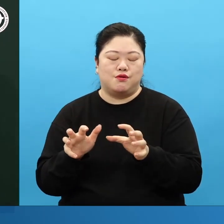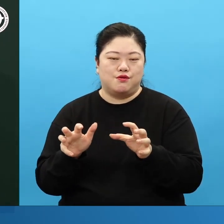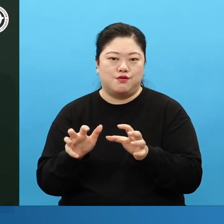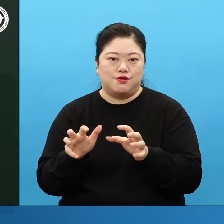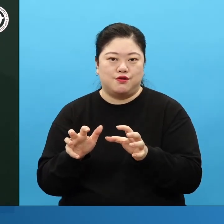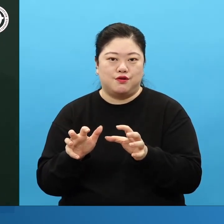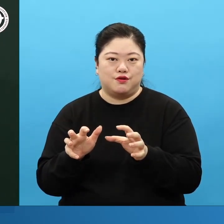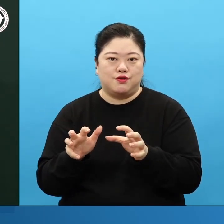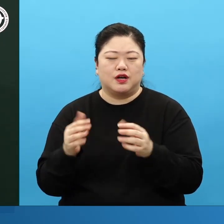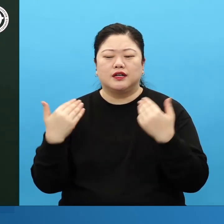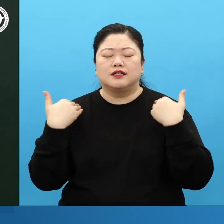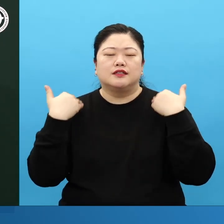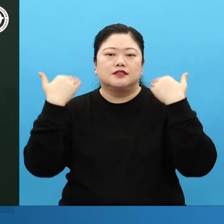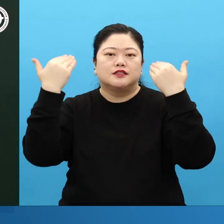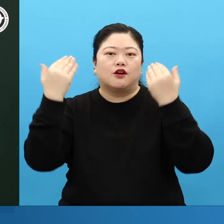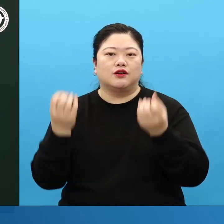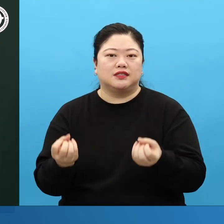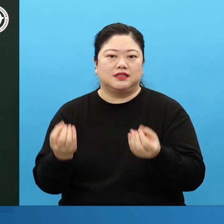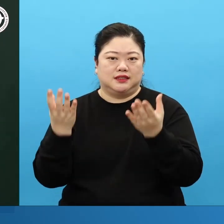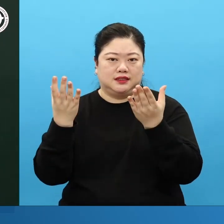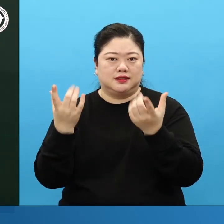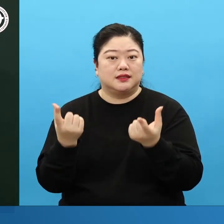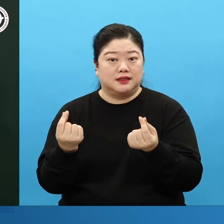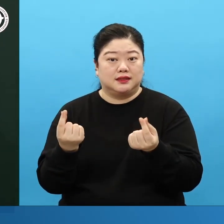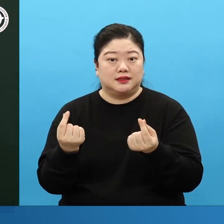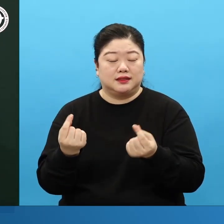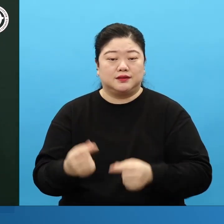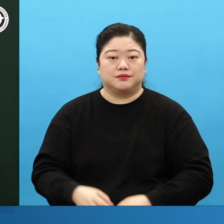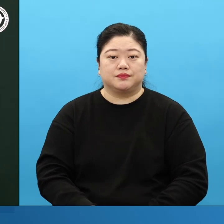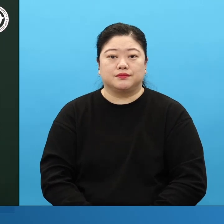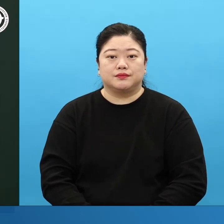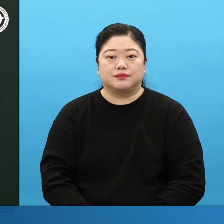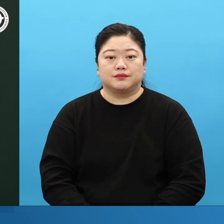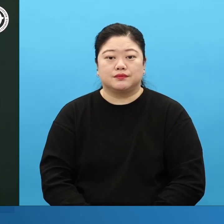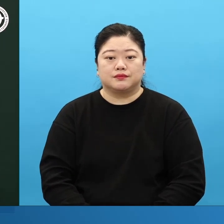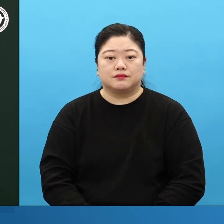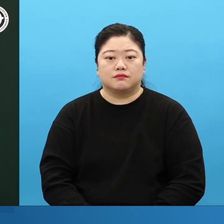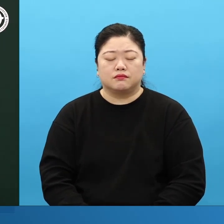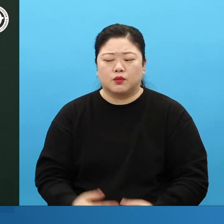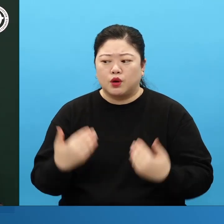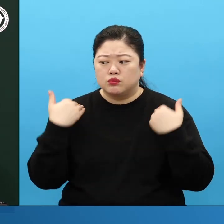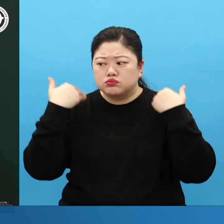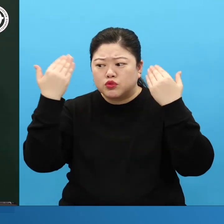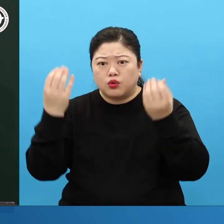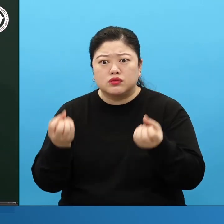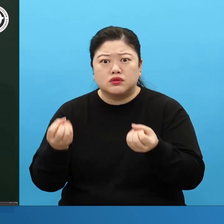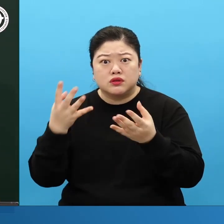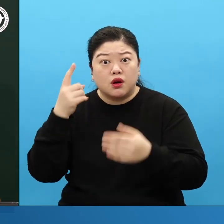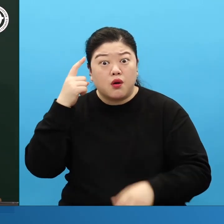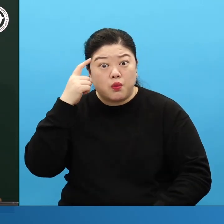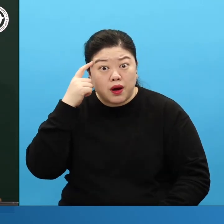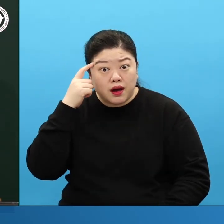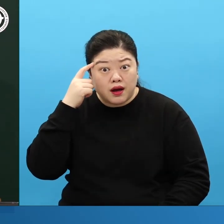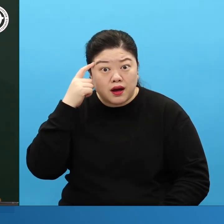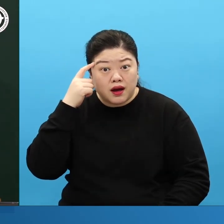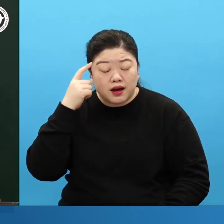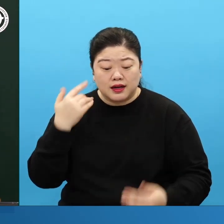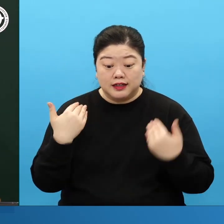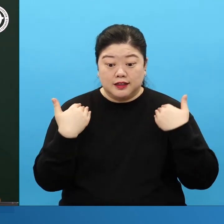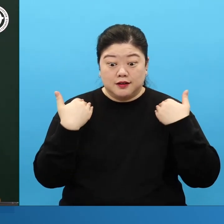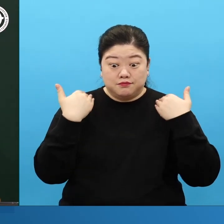hacerlo. 성인식입니다. Esto es la ceremonia. 성인식을 왜 하는 거니까 이거 할 때 전문인들 다 같이